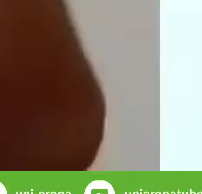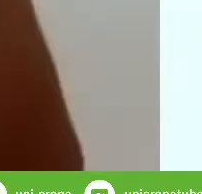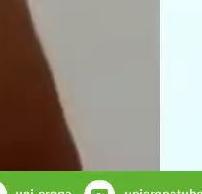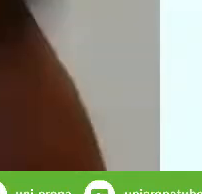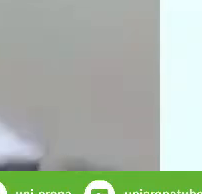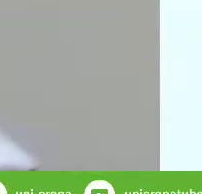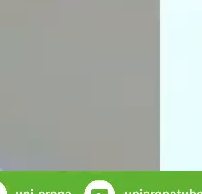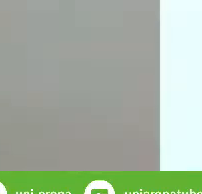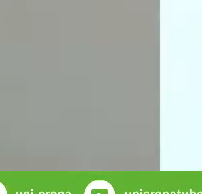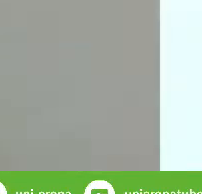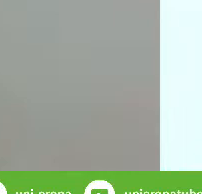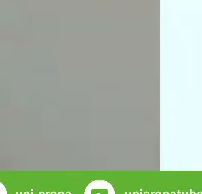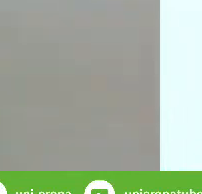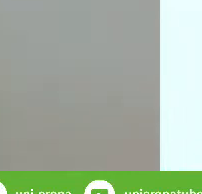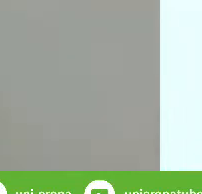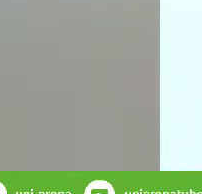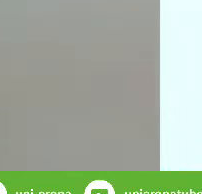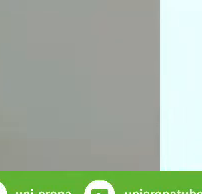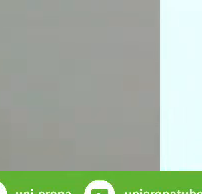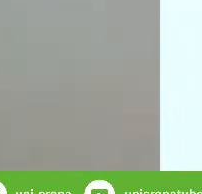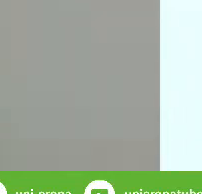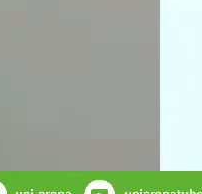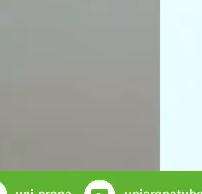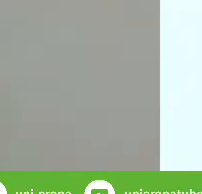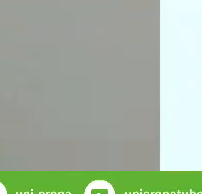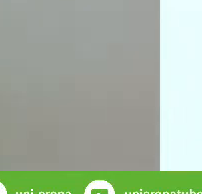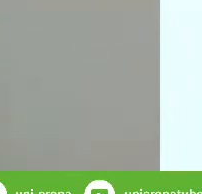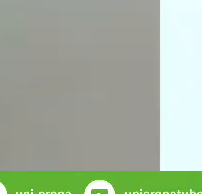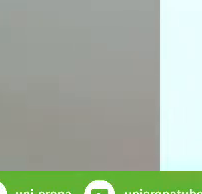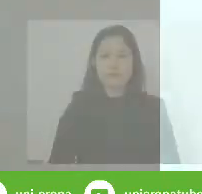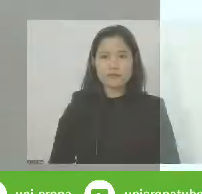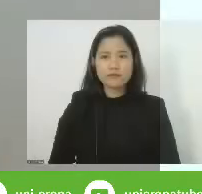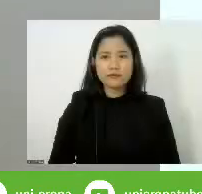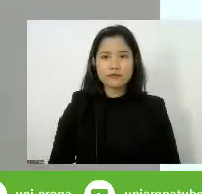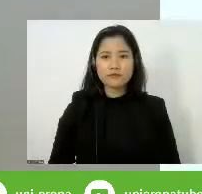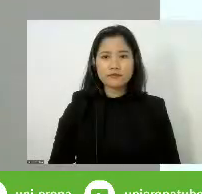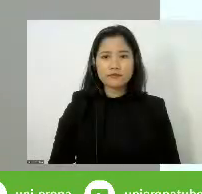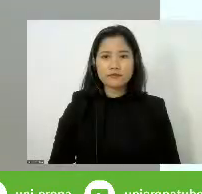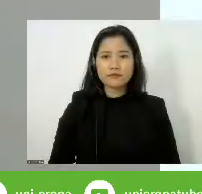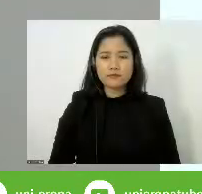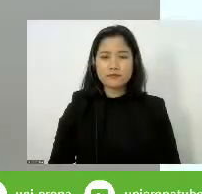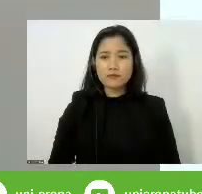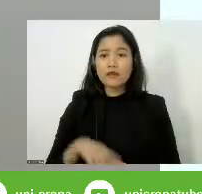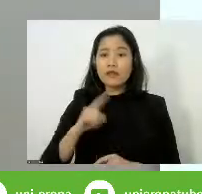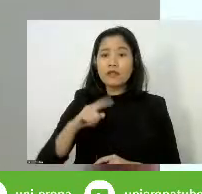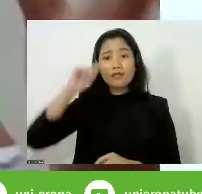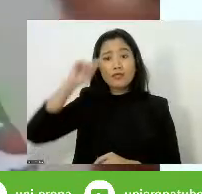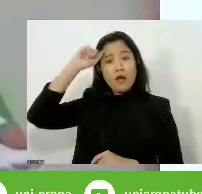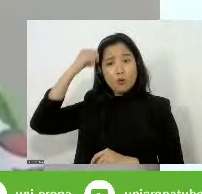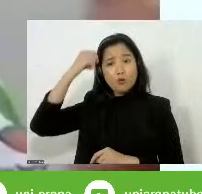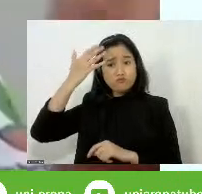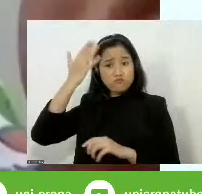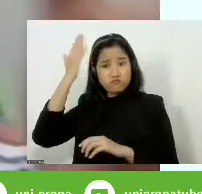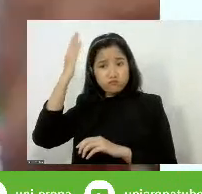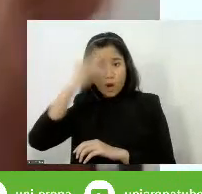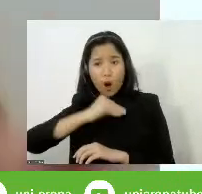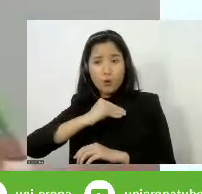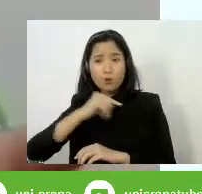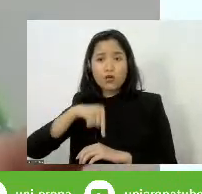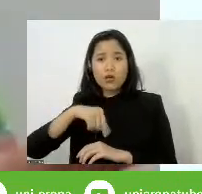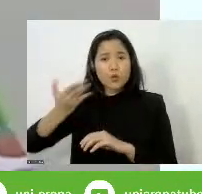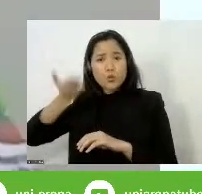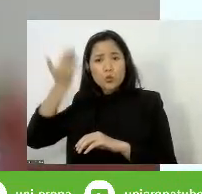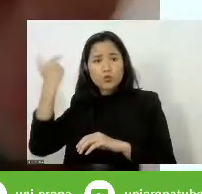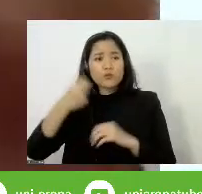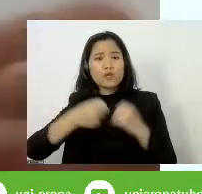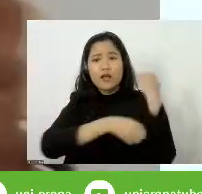mereka berpikir Wah tahu gitu dari dulu ngapain Saya meringkan gambut lebih baik campur apa